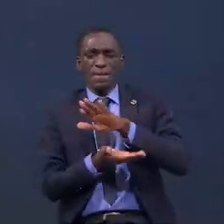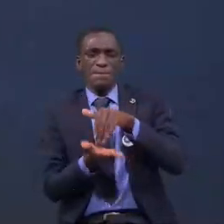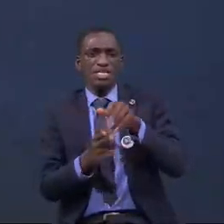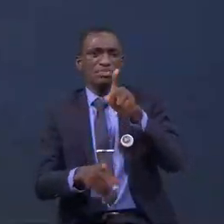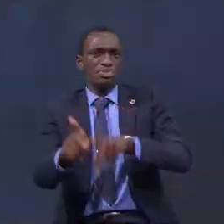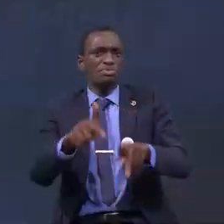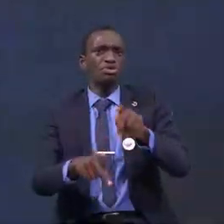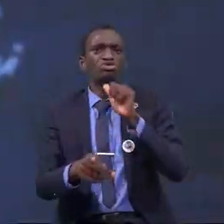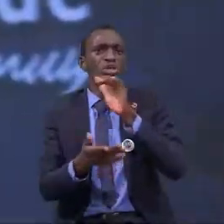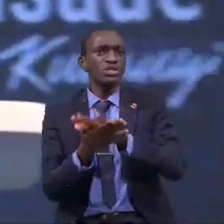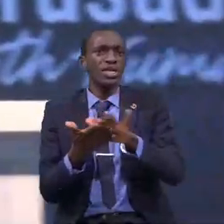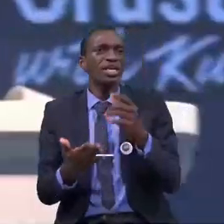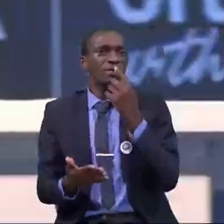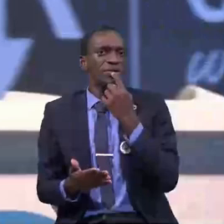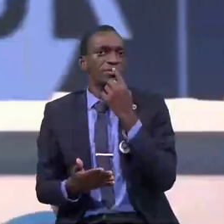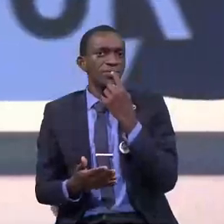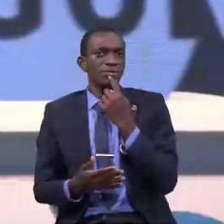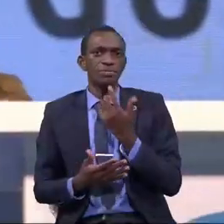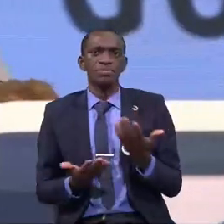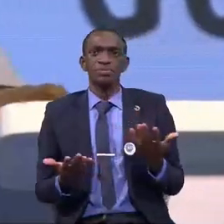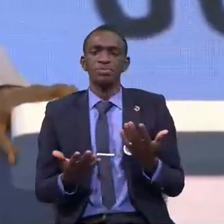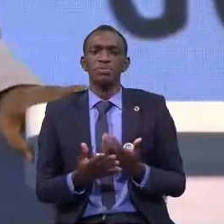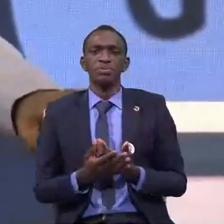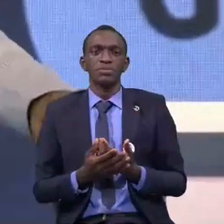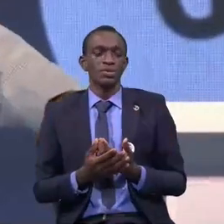J'habite au milieu des gens dont les lèvres sont impures.